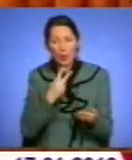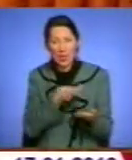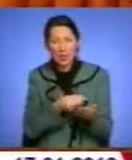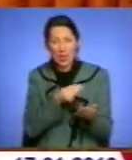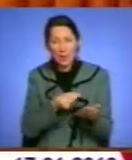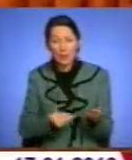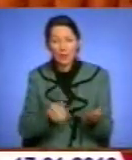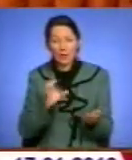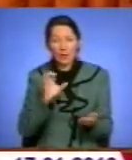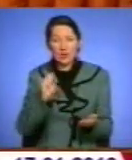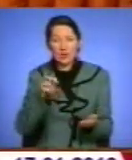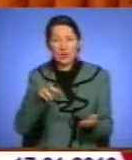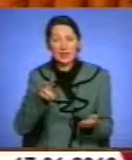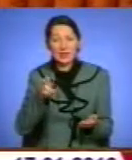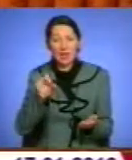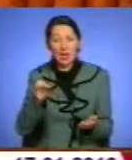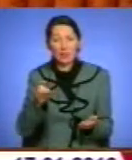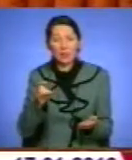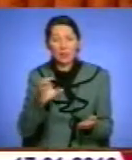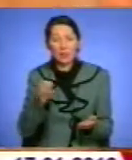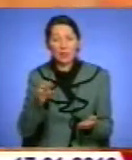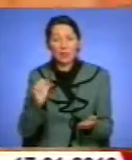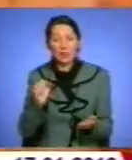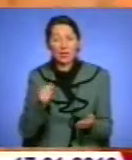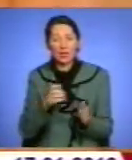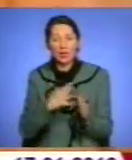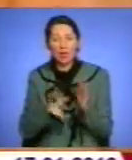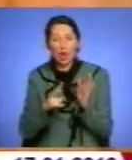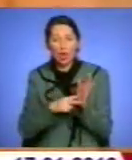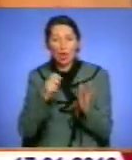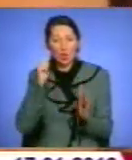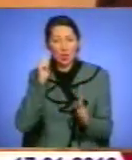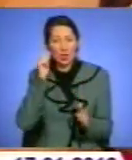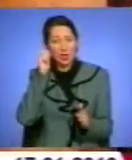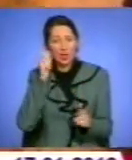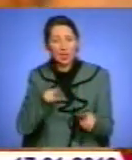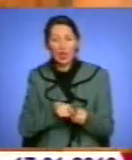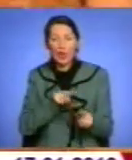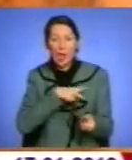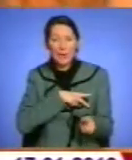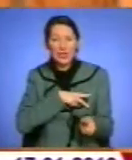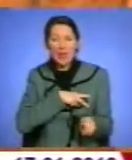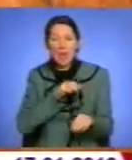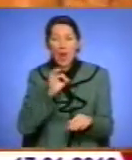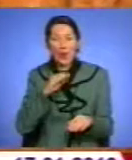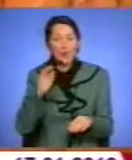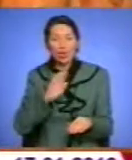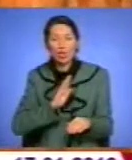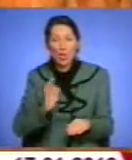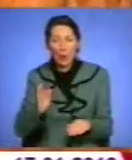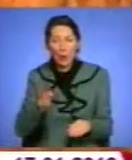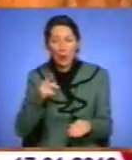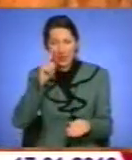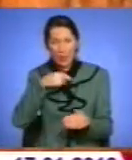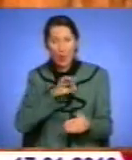самбір Сколи, 1947 рік». Такої медалі офіційно не існувало. Тобто ми знаємо в медалі там